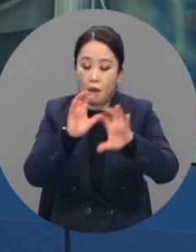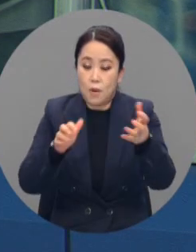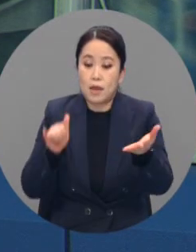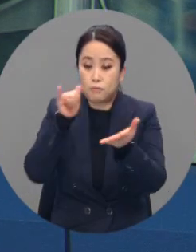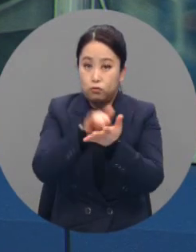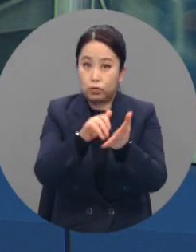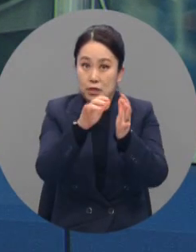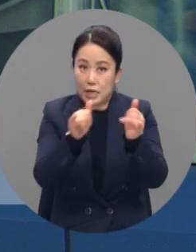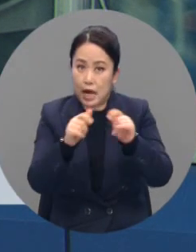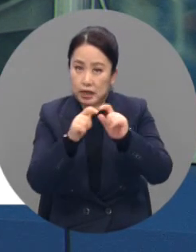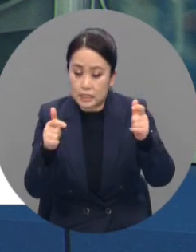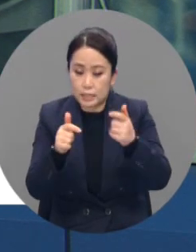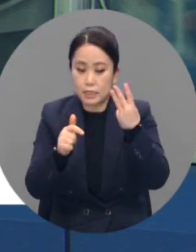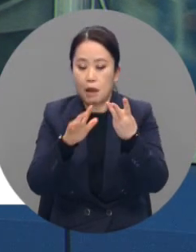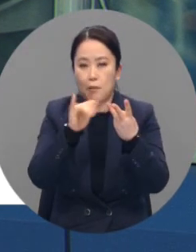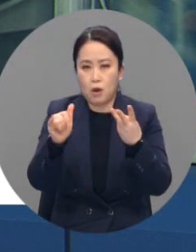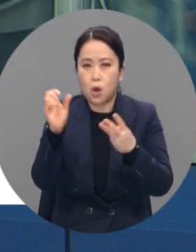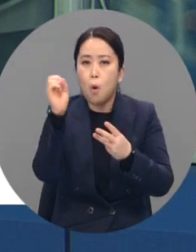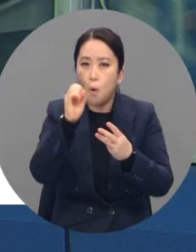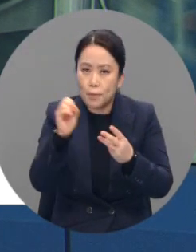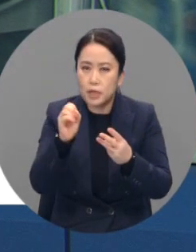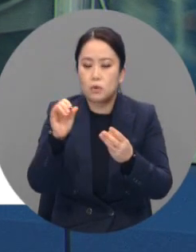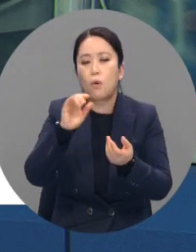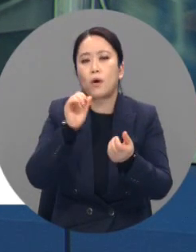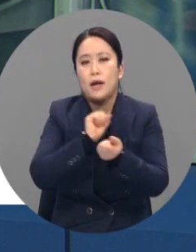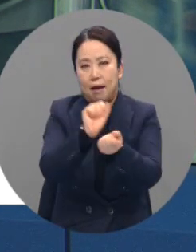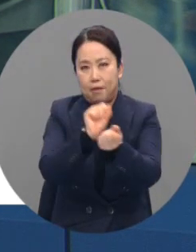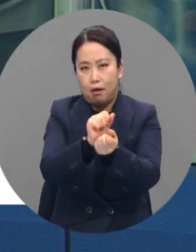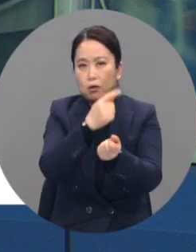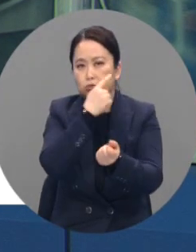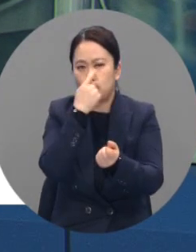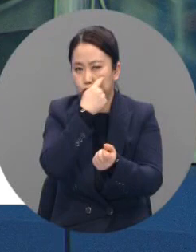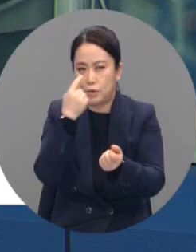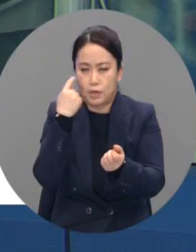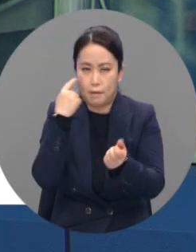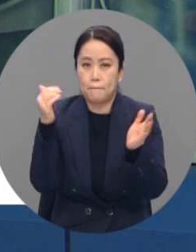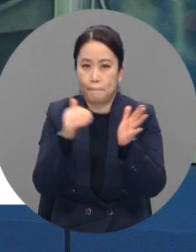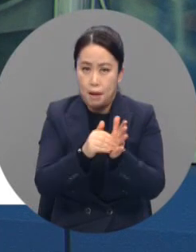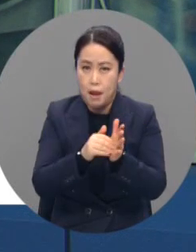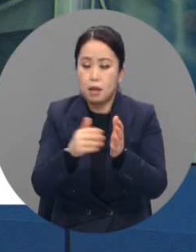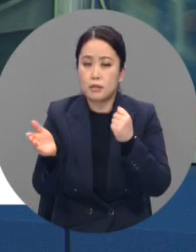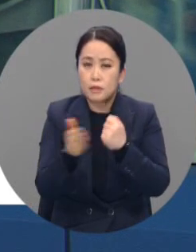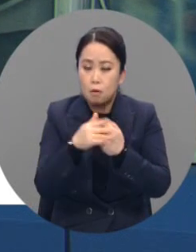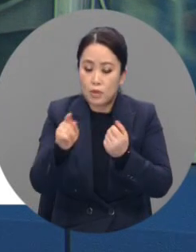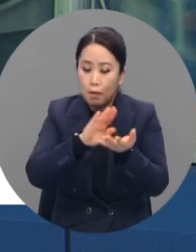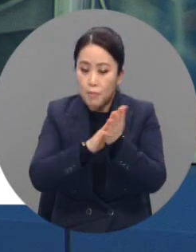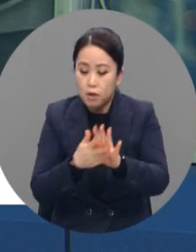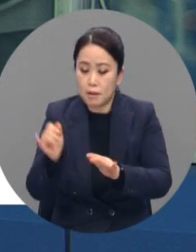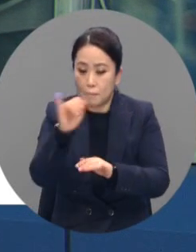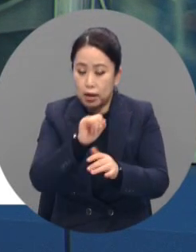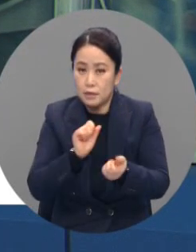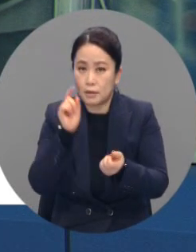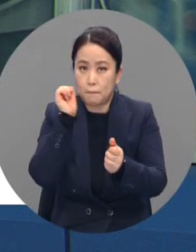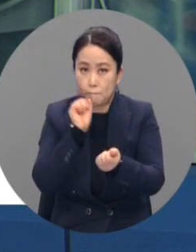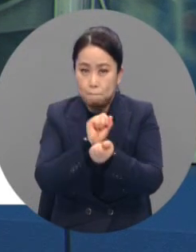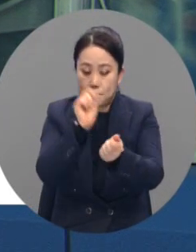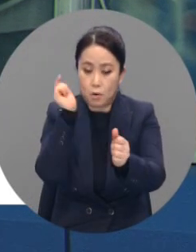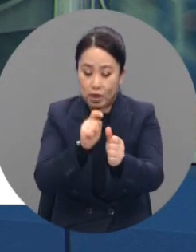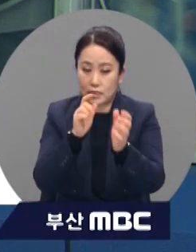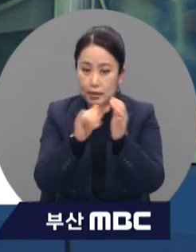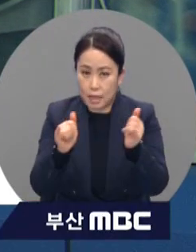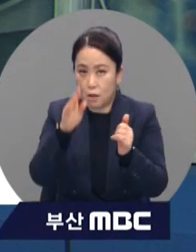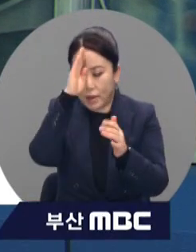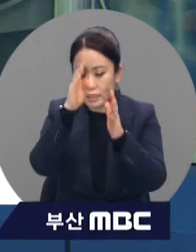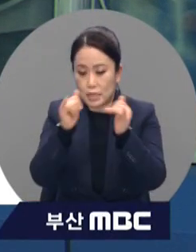해외 입국자 등 3명이 오미크론 변이에 감염된 것으로 추가 확인되면서 이 변이에 감염된 환자 수가 점차